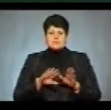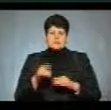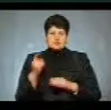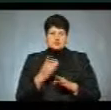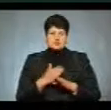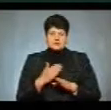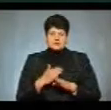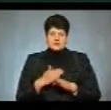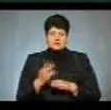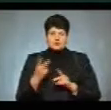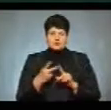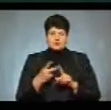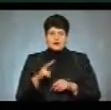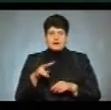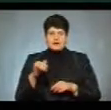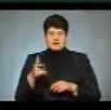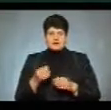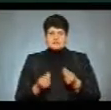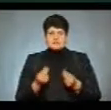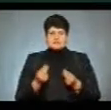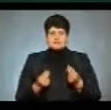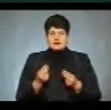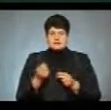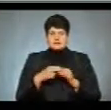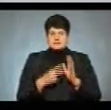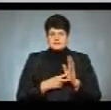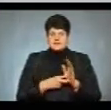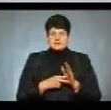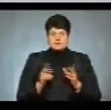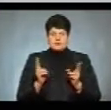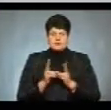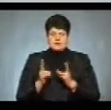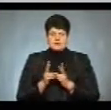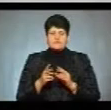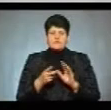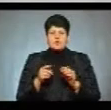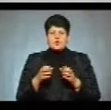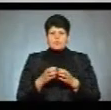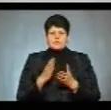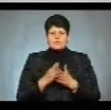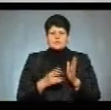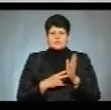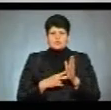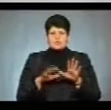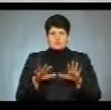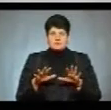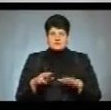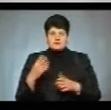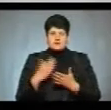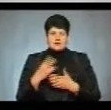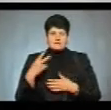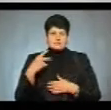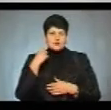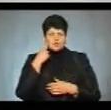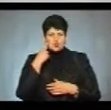команд другої ліги, в якому Нива зіграла 17 поєдинків, команда знаходиться на 7-му місці турнірної таблиці з активом 20 очок.